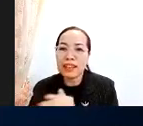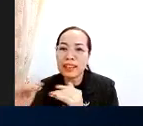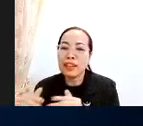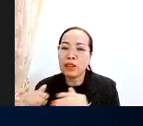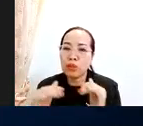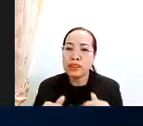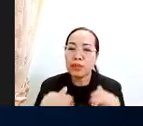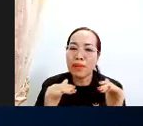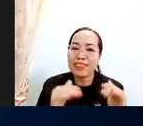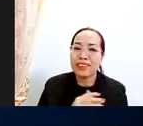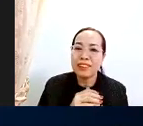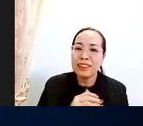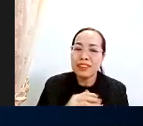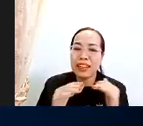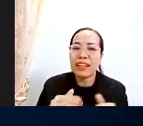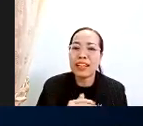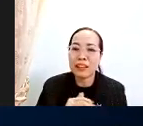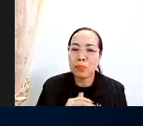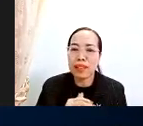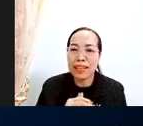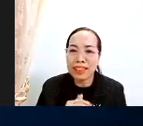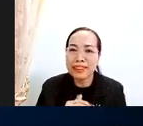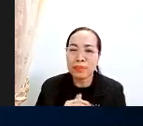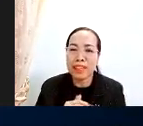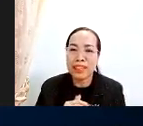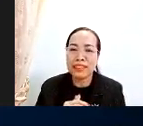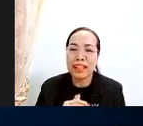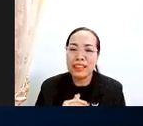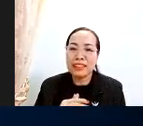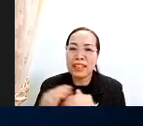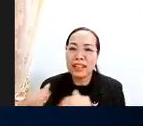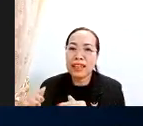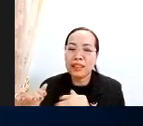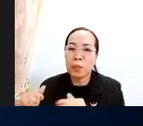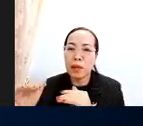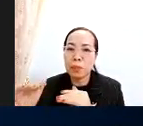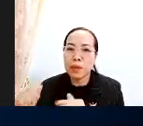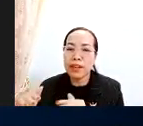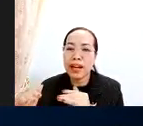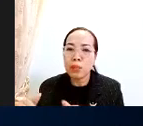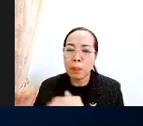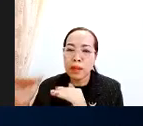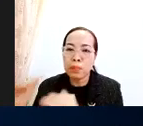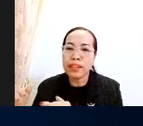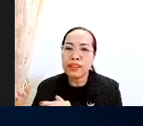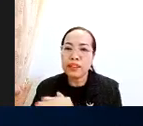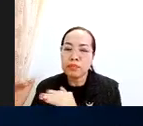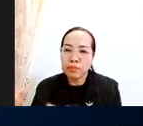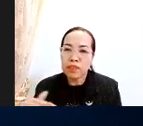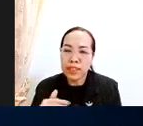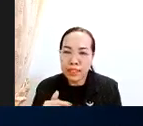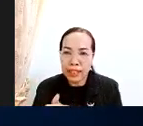tiệt tha ta cầm hôn dương bạc đó sa kha ti mà màn hái sập ngay chả sa kha ti mà phay pi hái mà phay bấy